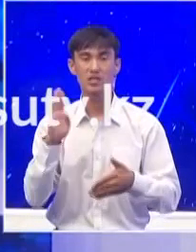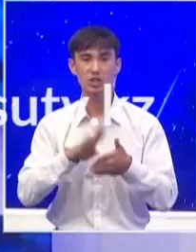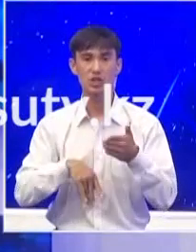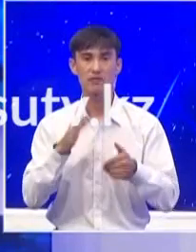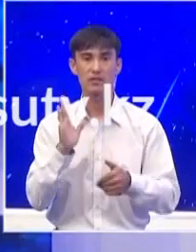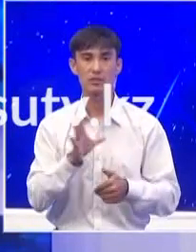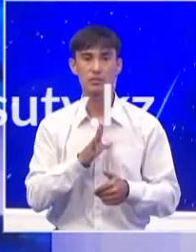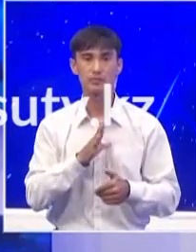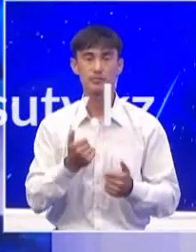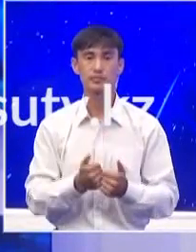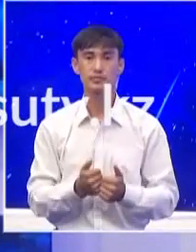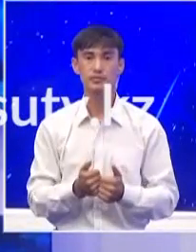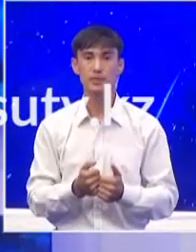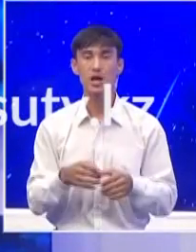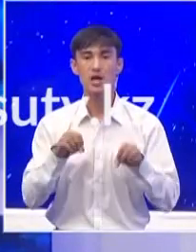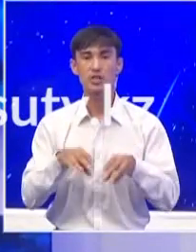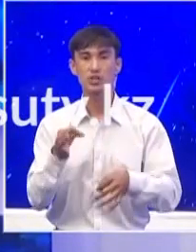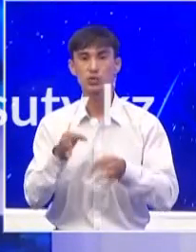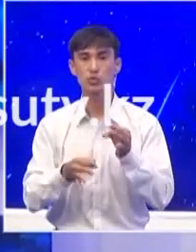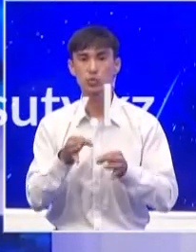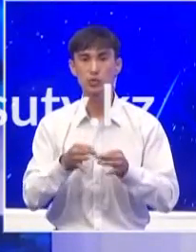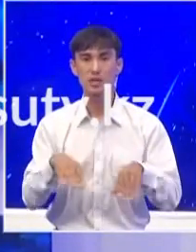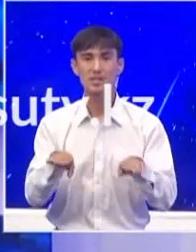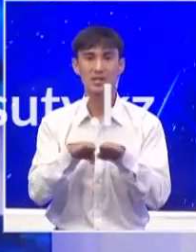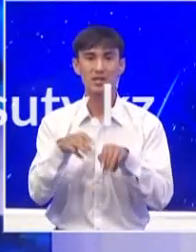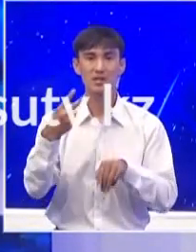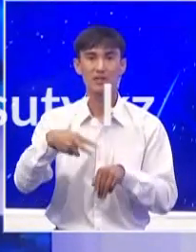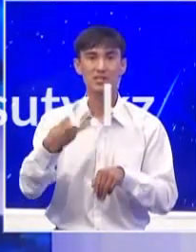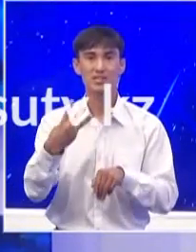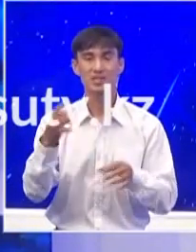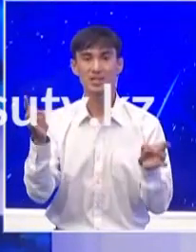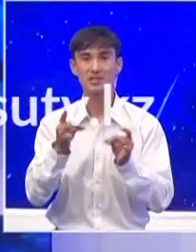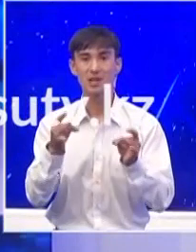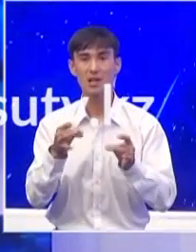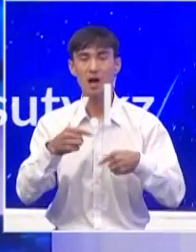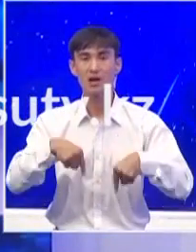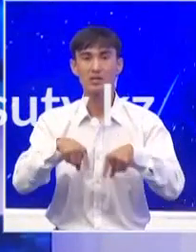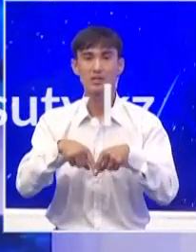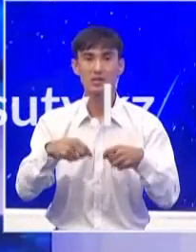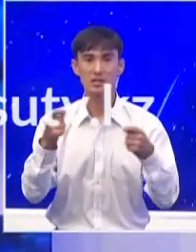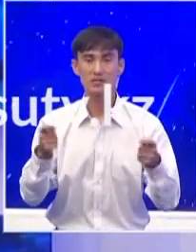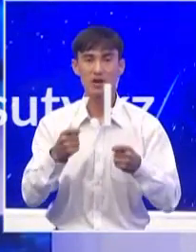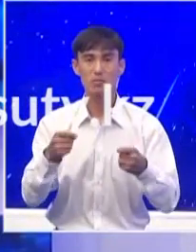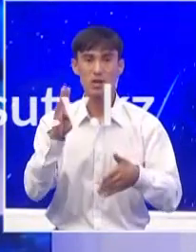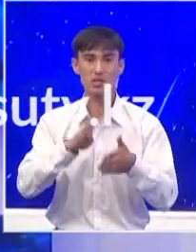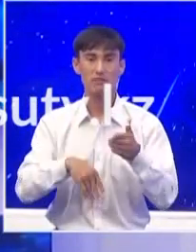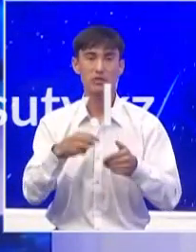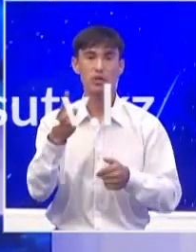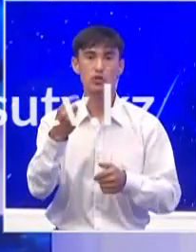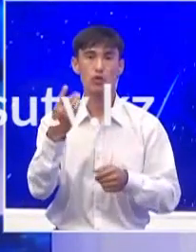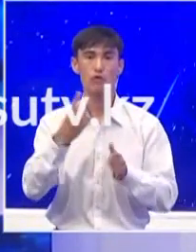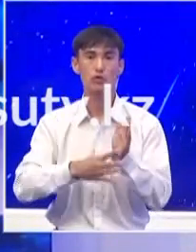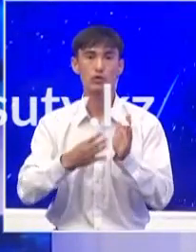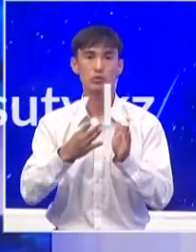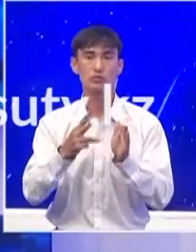ответственности в решении суда закрыли от 23 объекта общепита организаторы свадеб оштрафована на 184